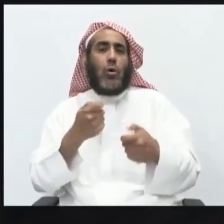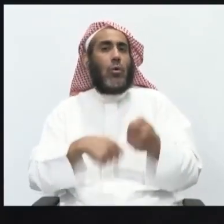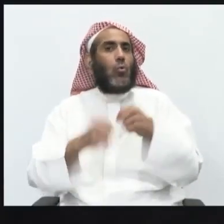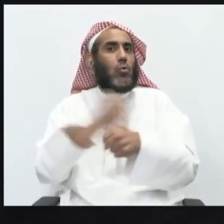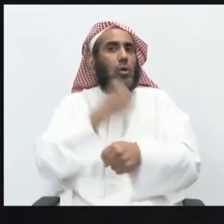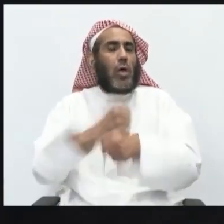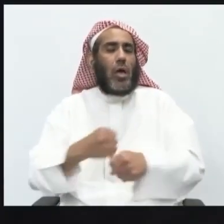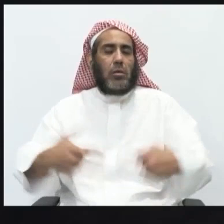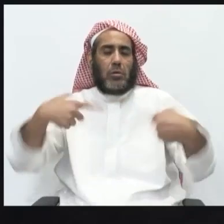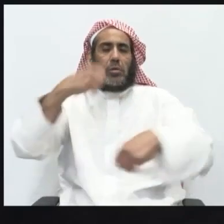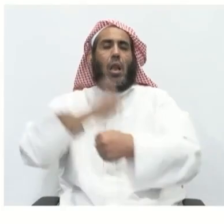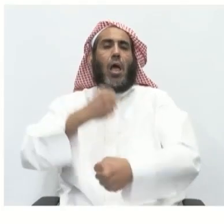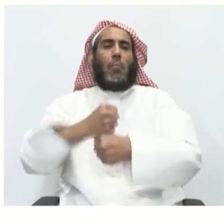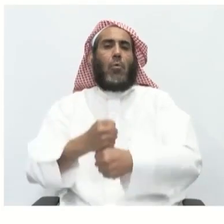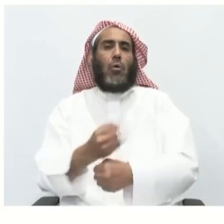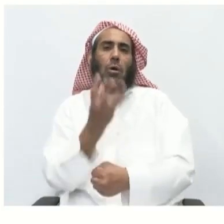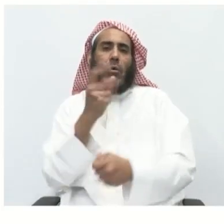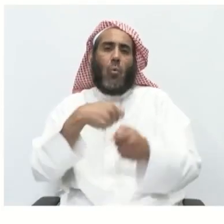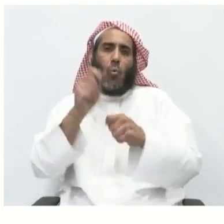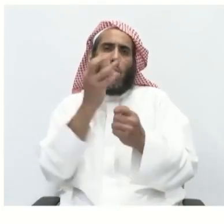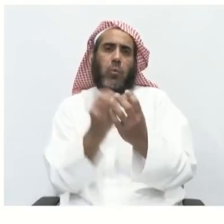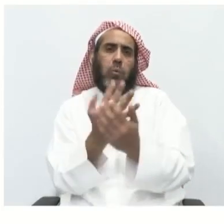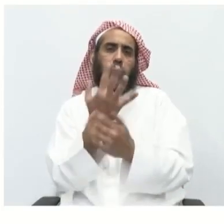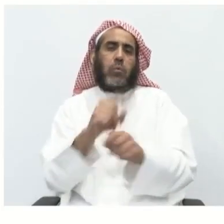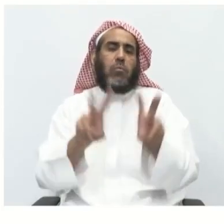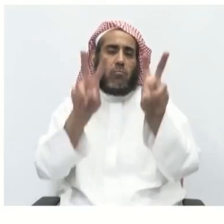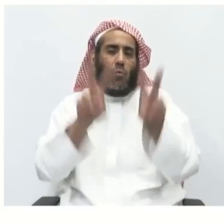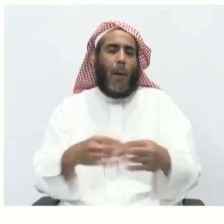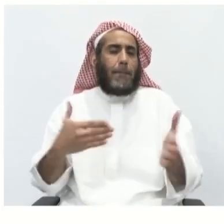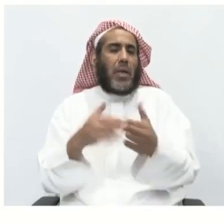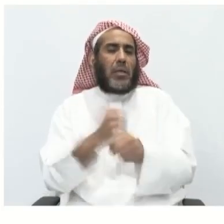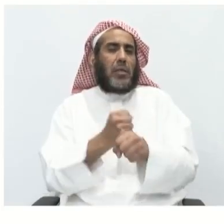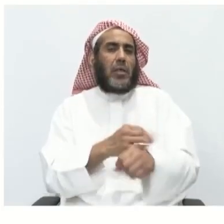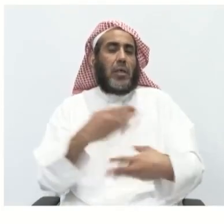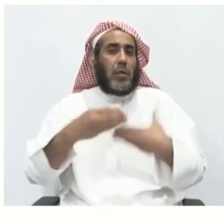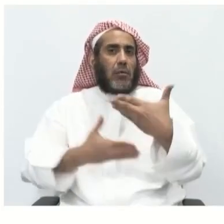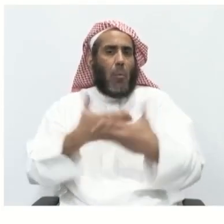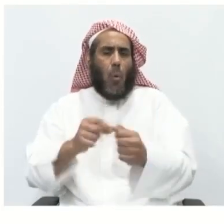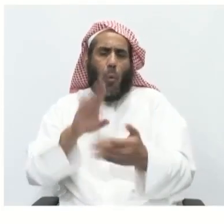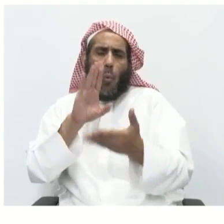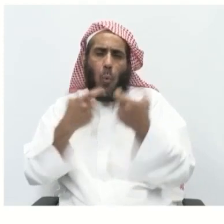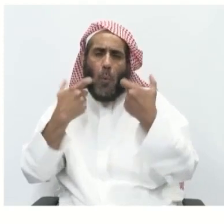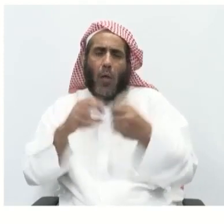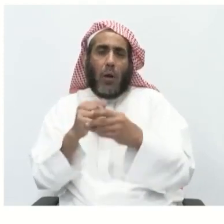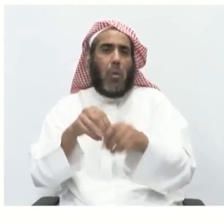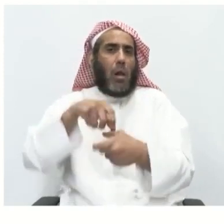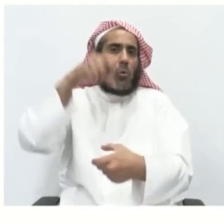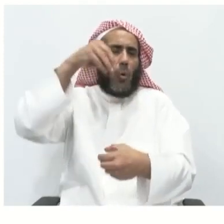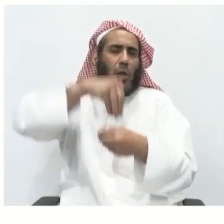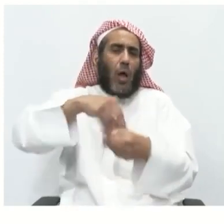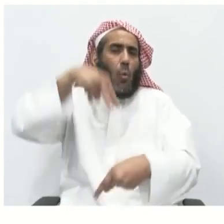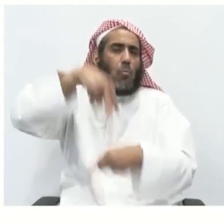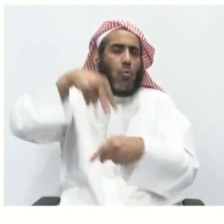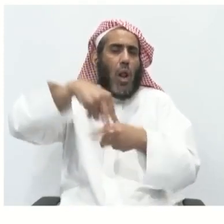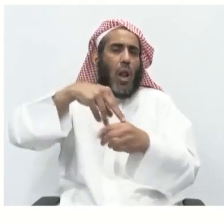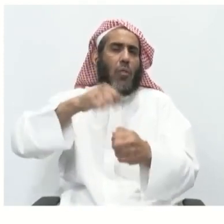السلامه اطفئ لها بنزل عند الانتهاء من استعماله تعامل بحذر مع البوتقه والغطاء والمثلث